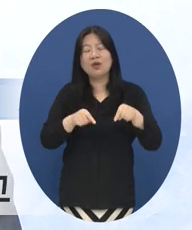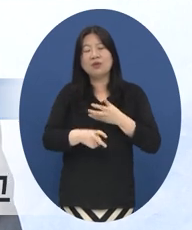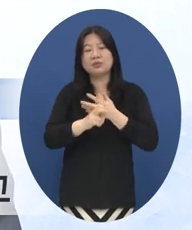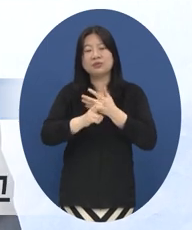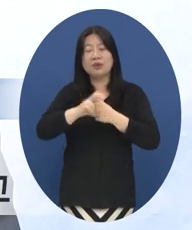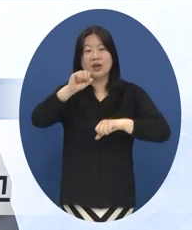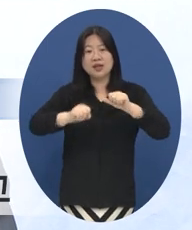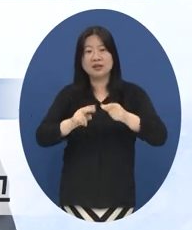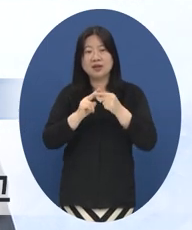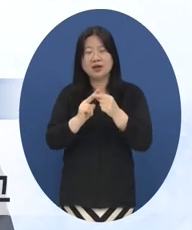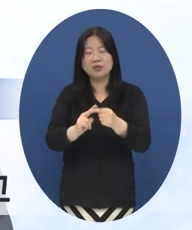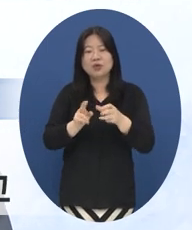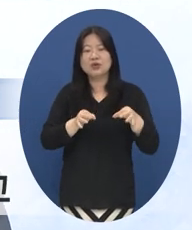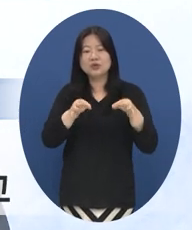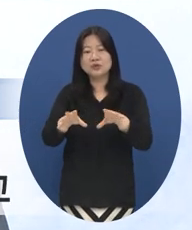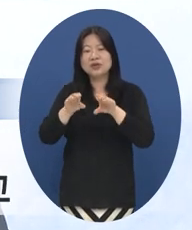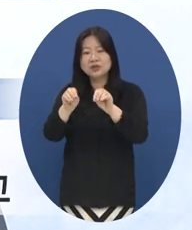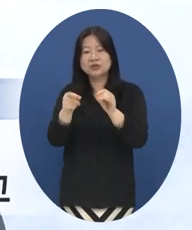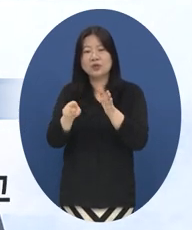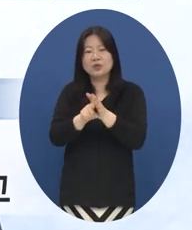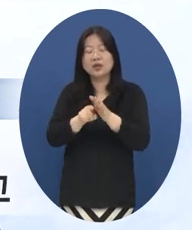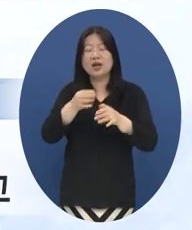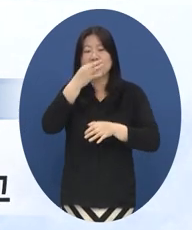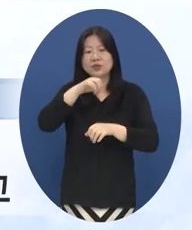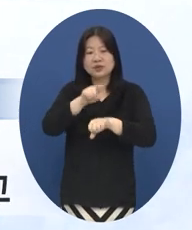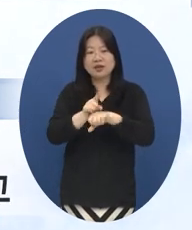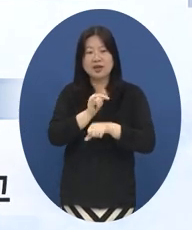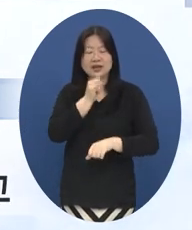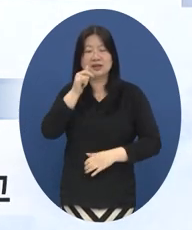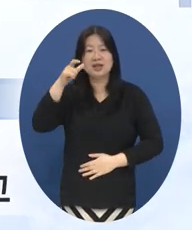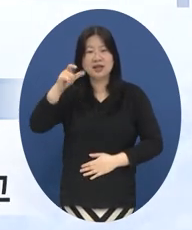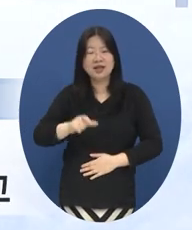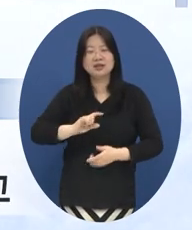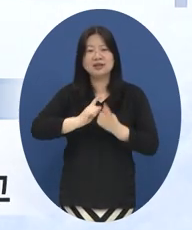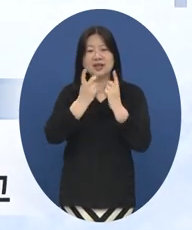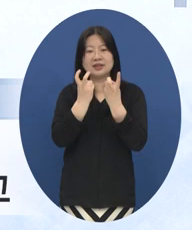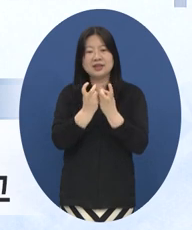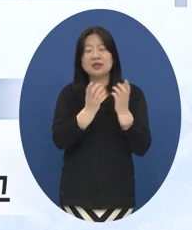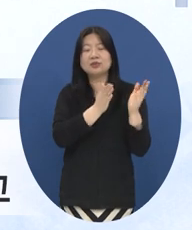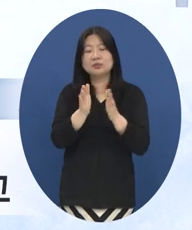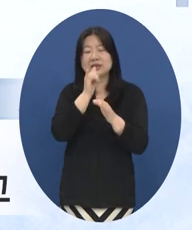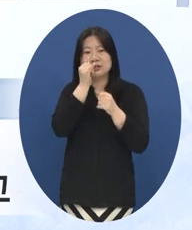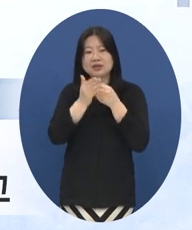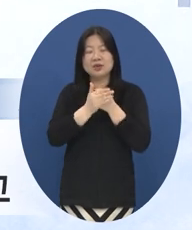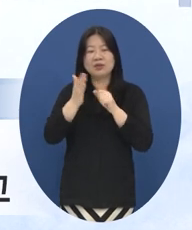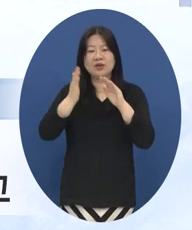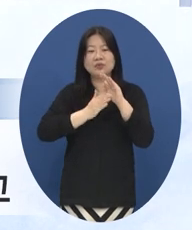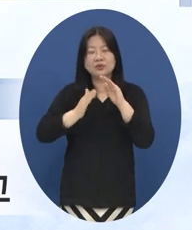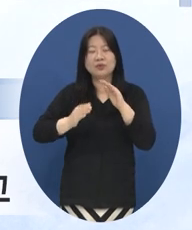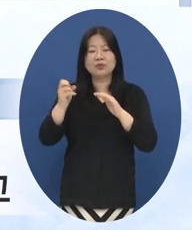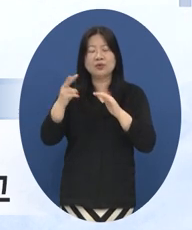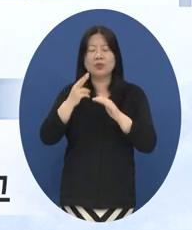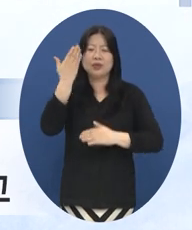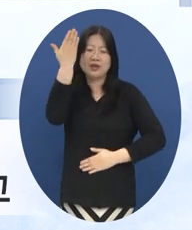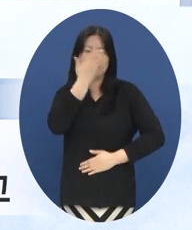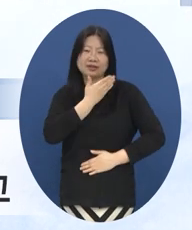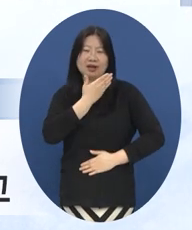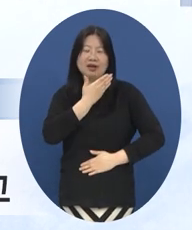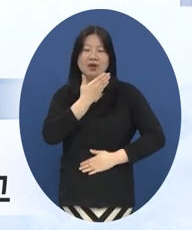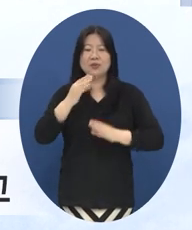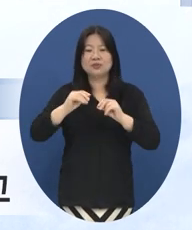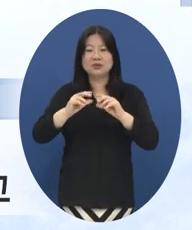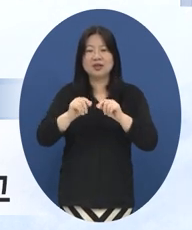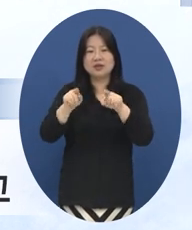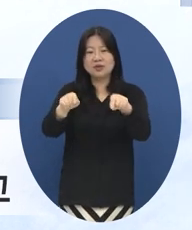투기 근절을 위한 실효성 있는 강력한 대책을 수립하여 공정하고 투명한 부동산 거래질서를